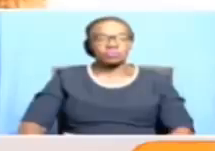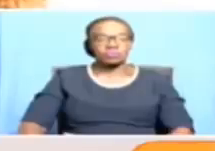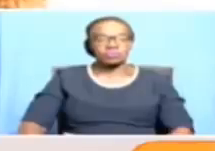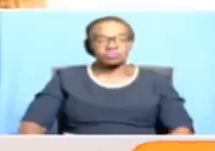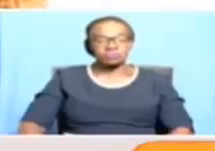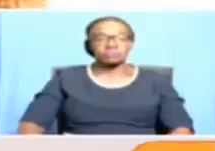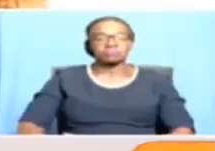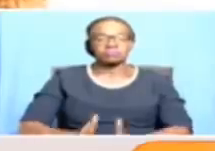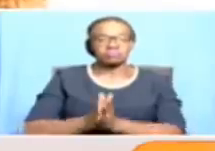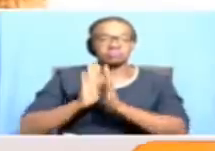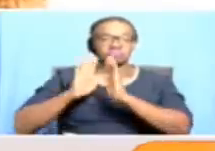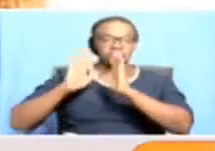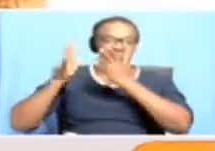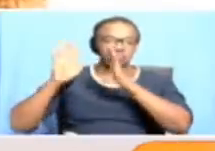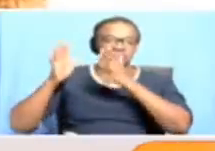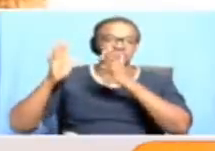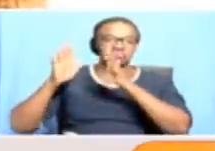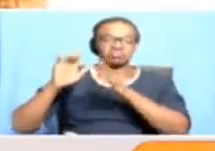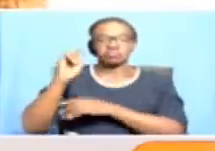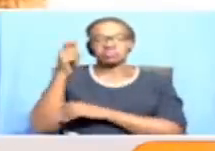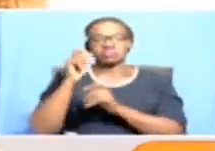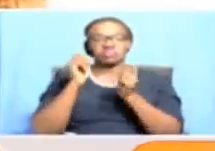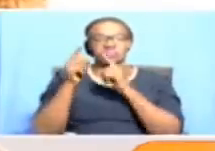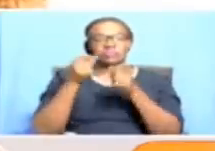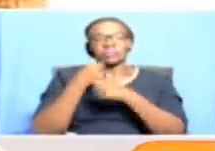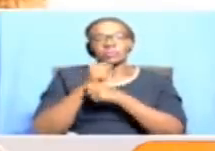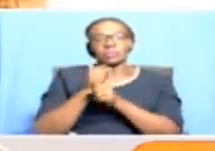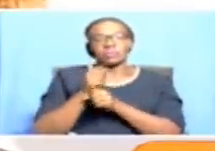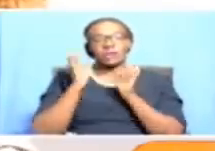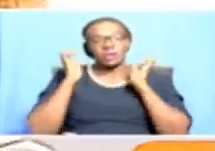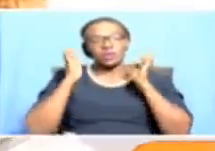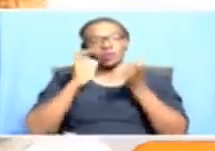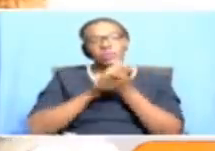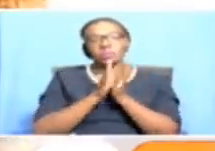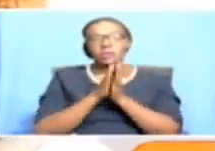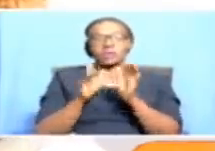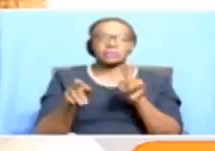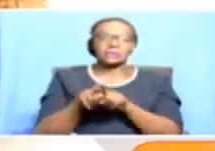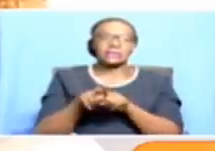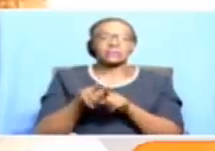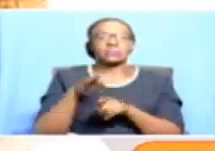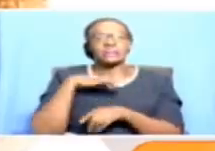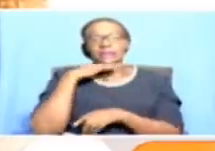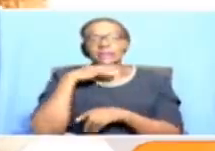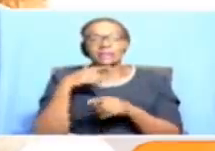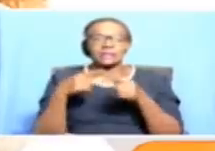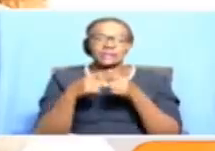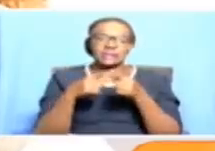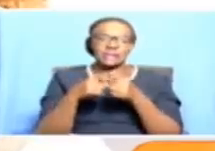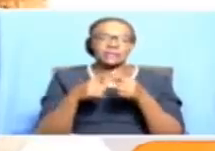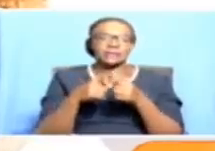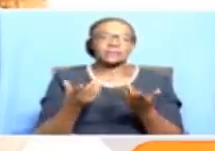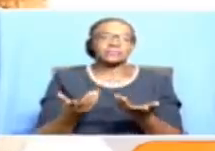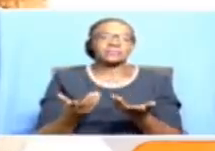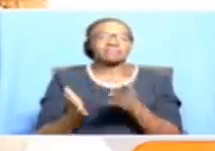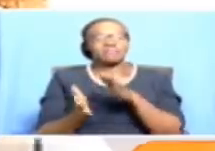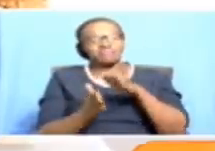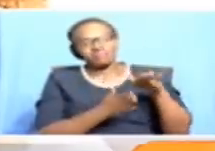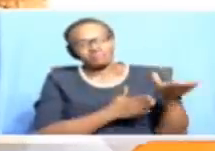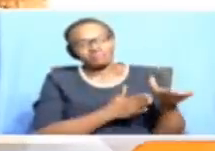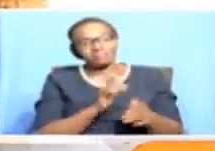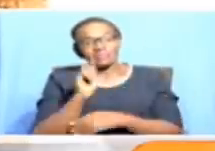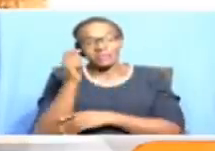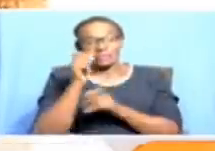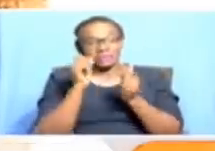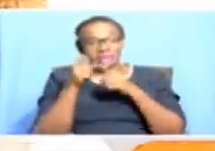Na mkongole Harambee Stars wamemfanya Ethiopia ni kama panya wakufa wakafanya walivyotaka wao. Mechi hiyo Harambee Stars